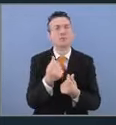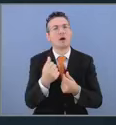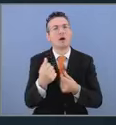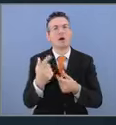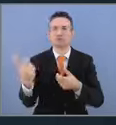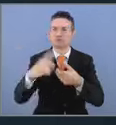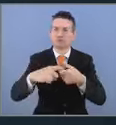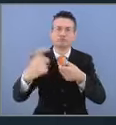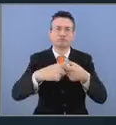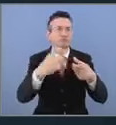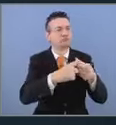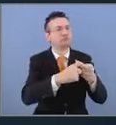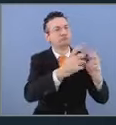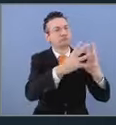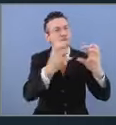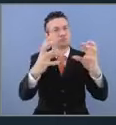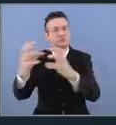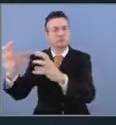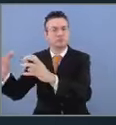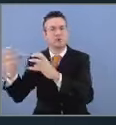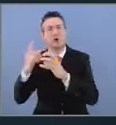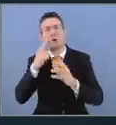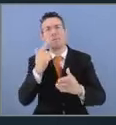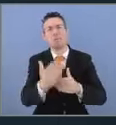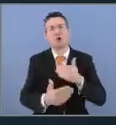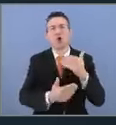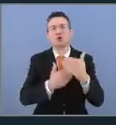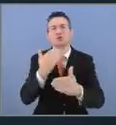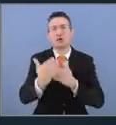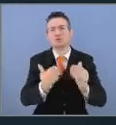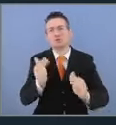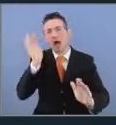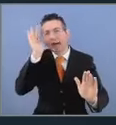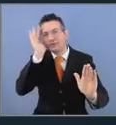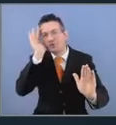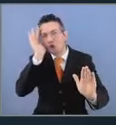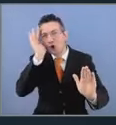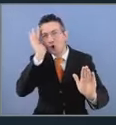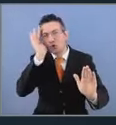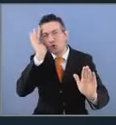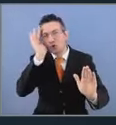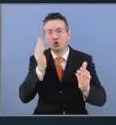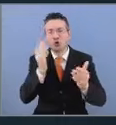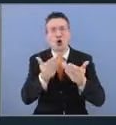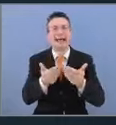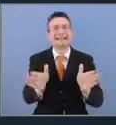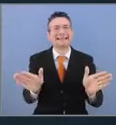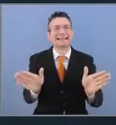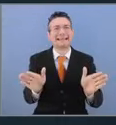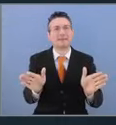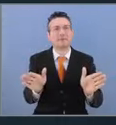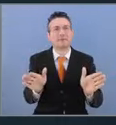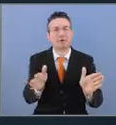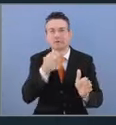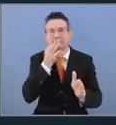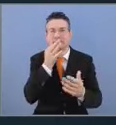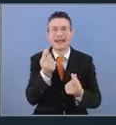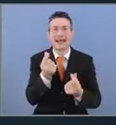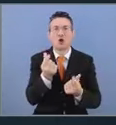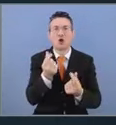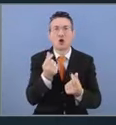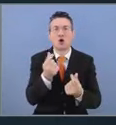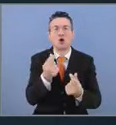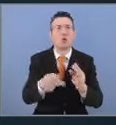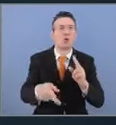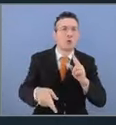di ascolto attivo, per fare in modo che il sostegno pubblico all'economia sia sempre più efficace e più attento alle esigenze